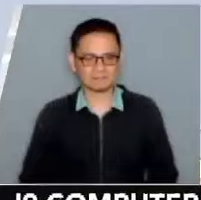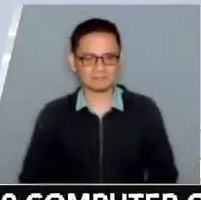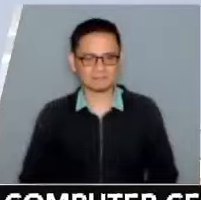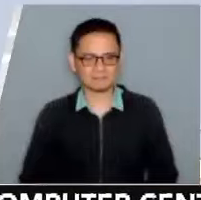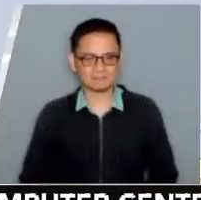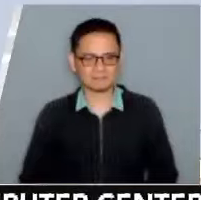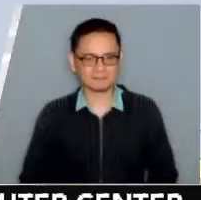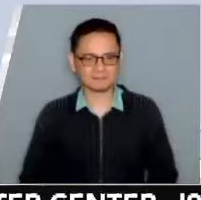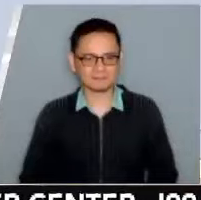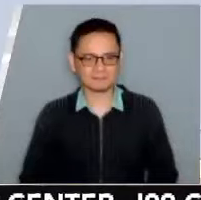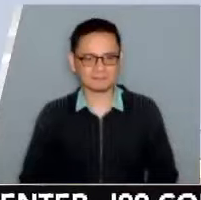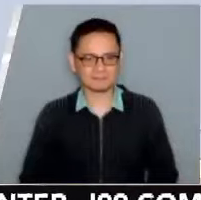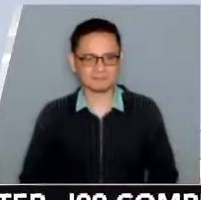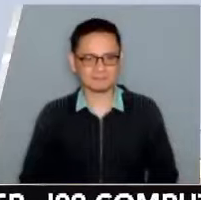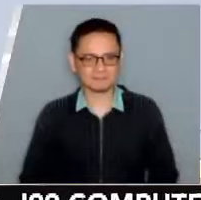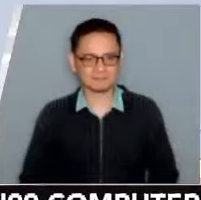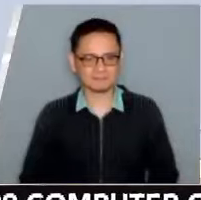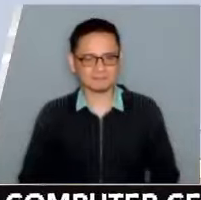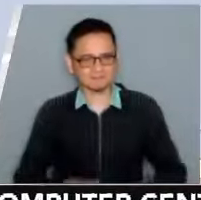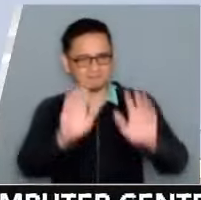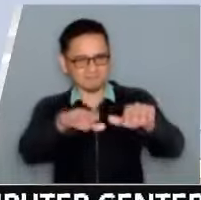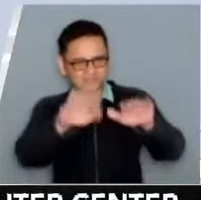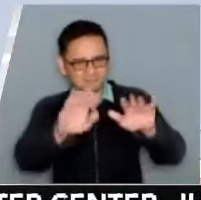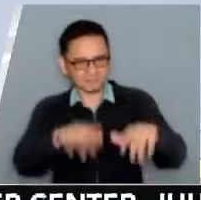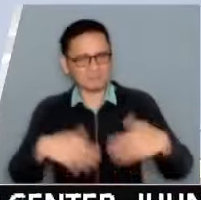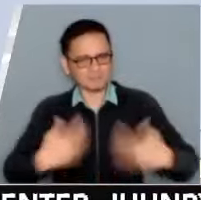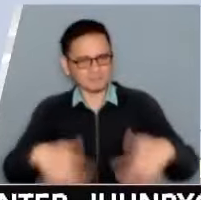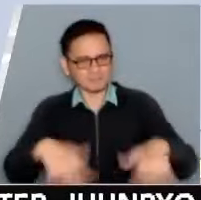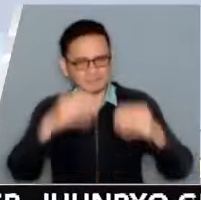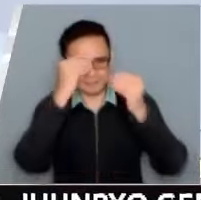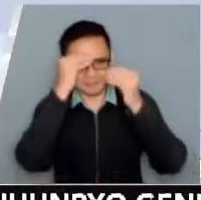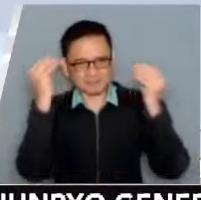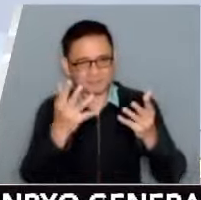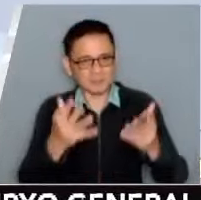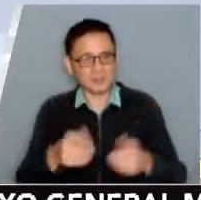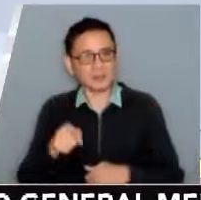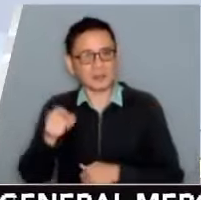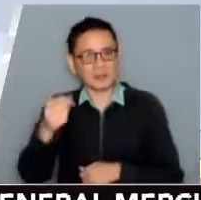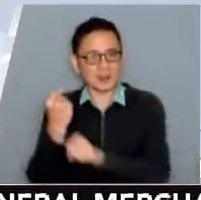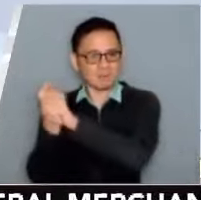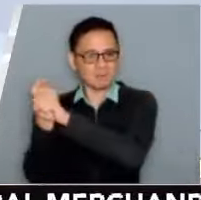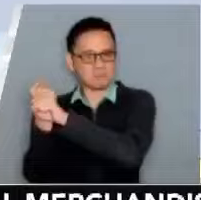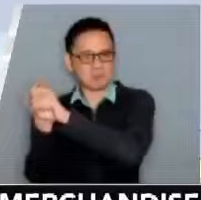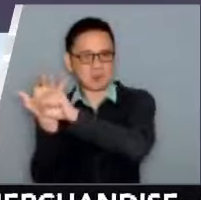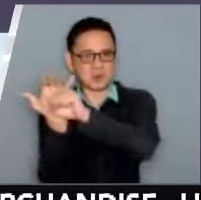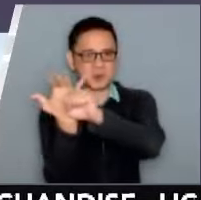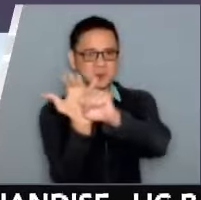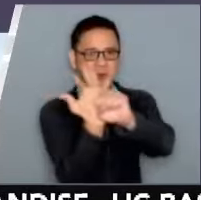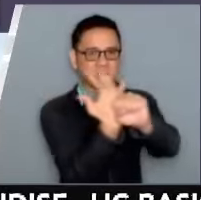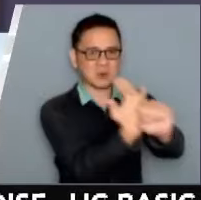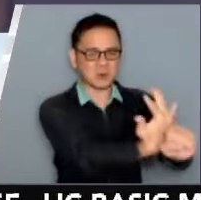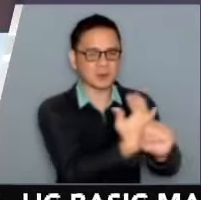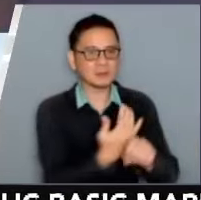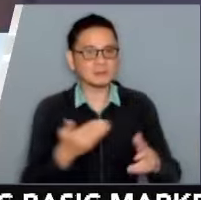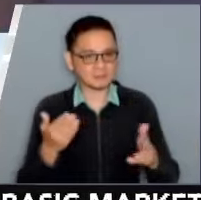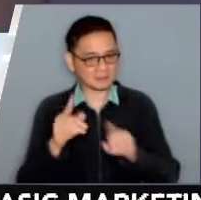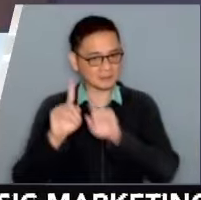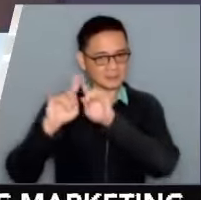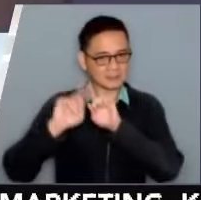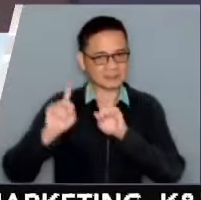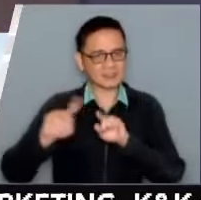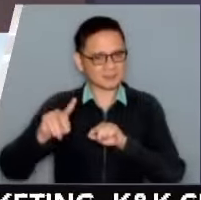At mga kapuso, sa pambihirang pagkakataon muling nakita ang Chu Chinchan Atlas Comet sa ilang bahagi ng Pilipinas. Nakunan yan